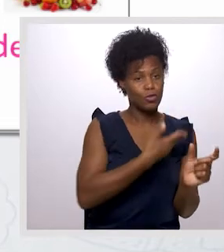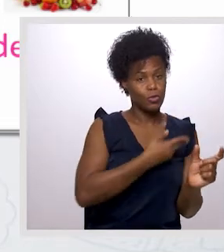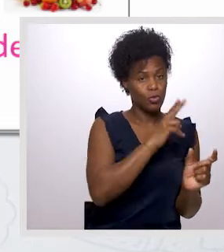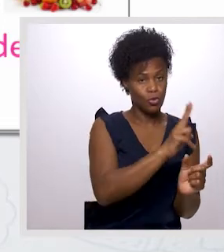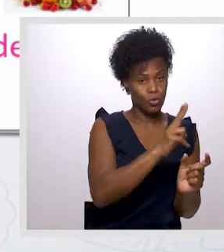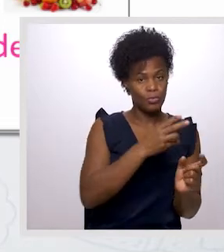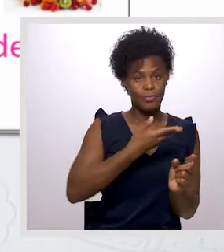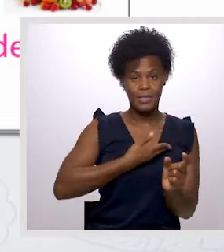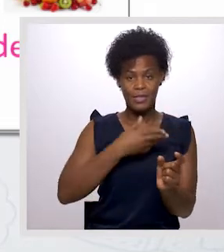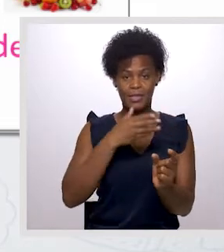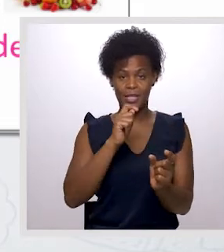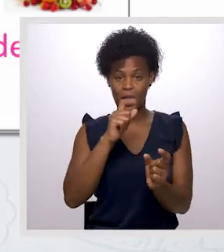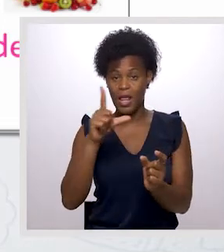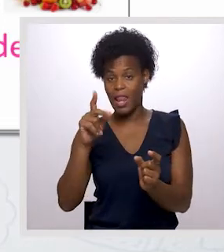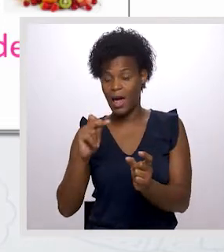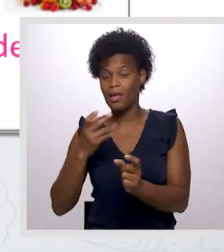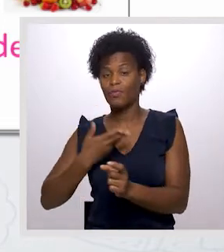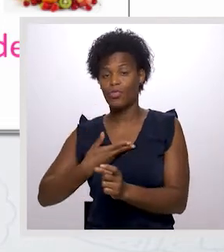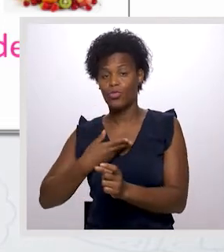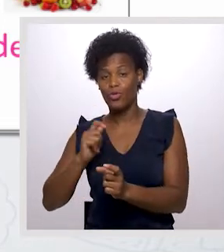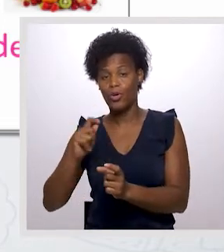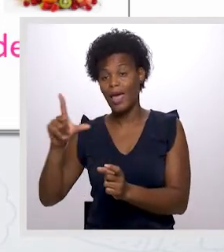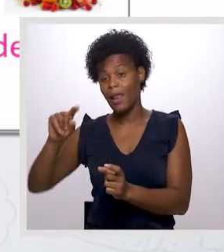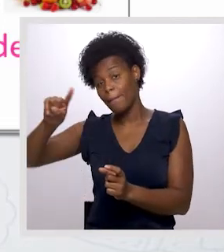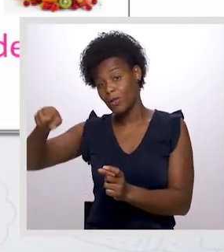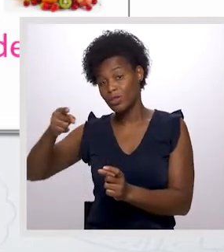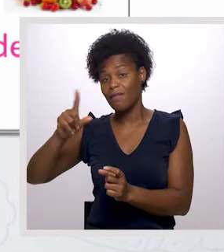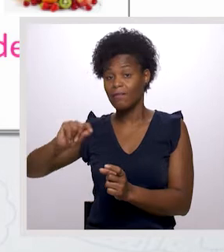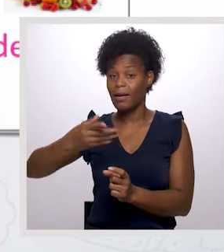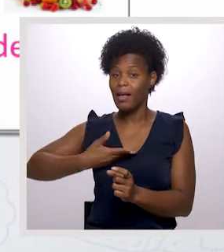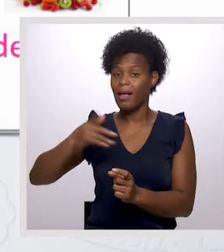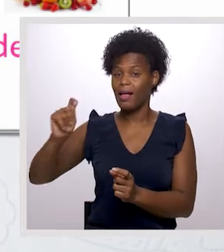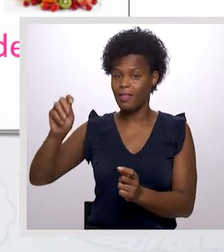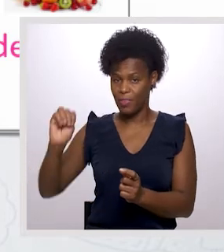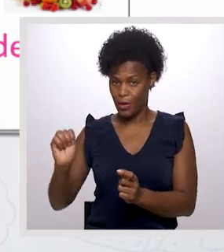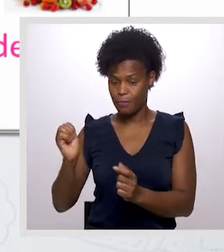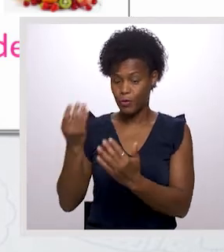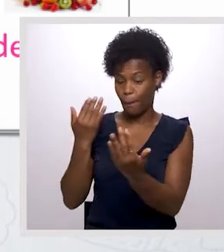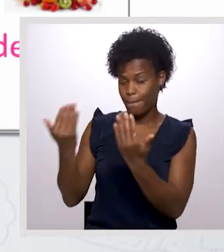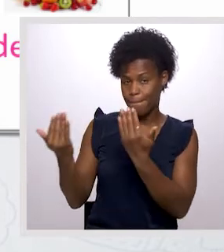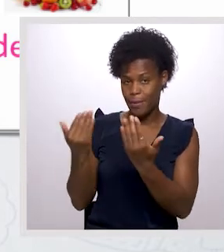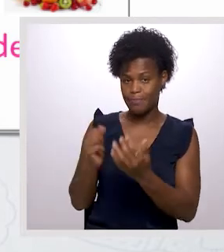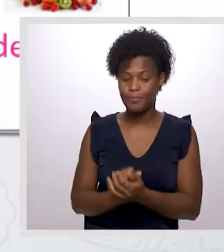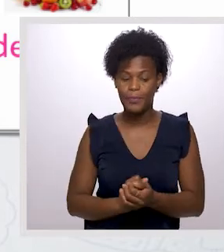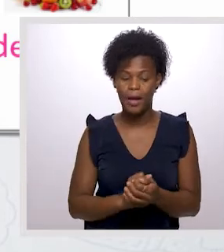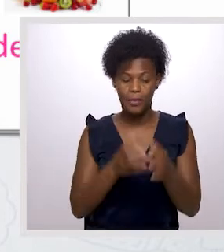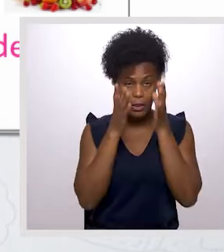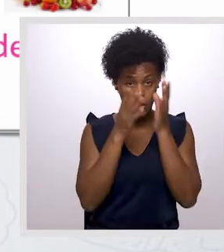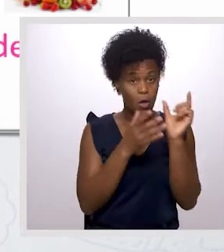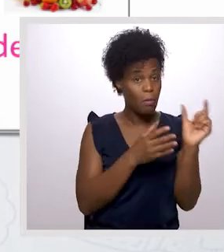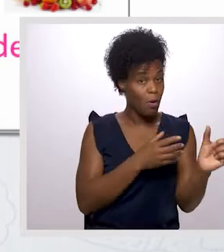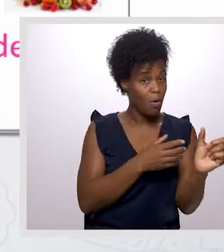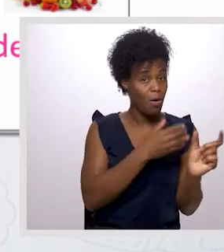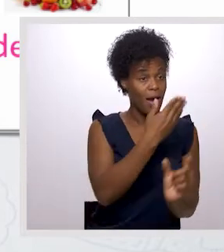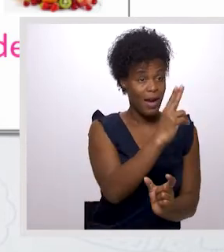de l'apostrophe et des. Attention, le mot un,